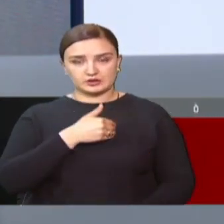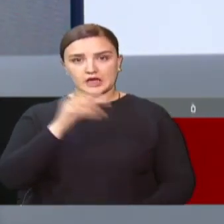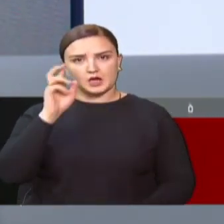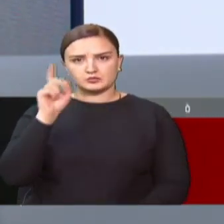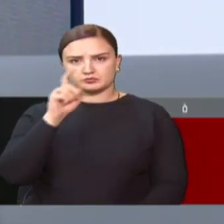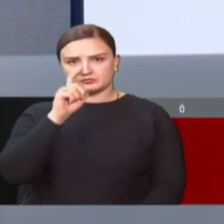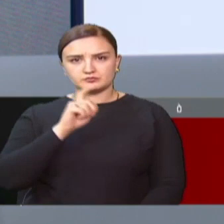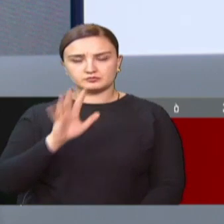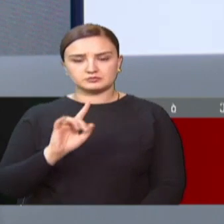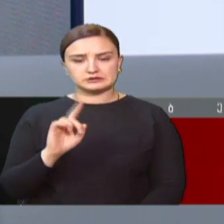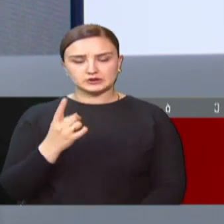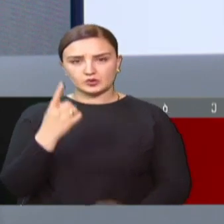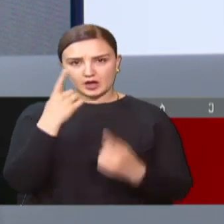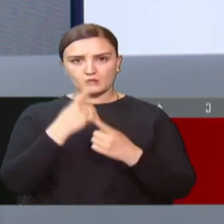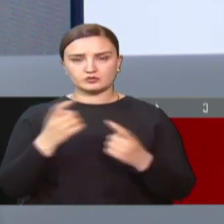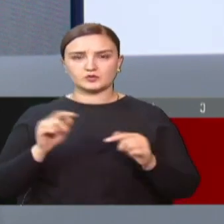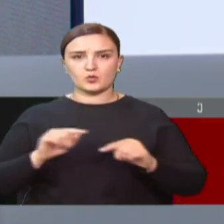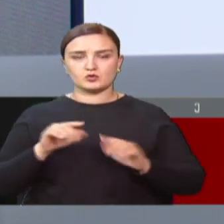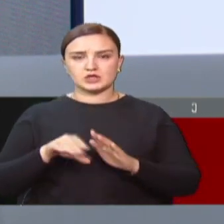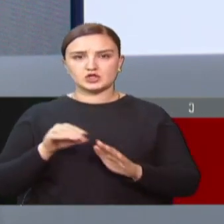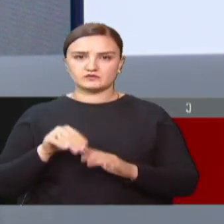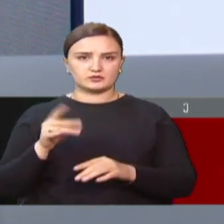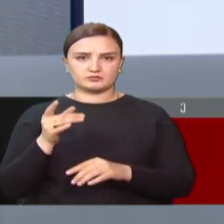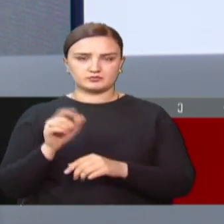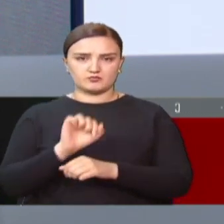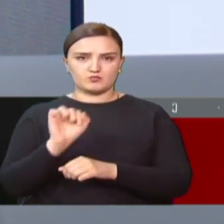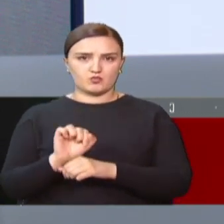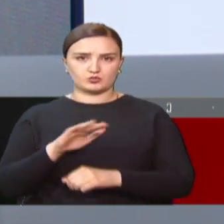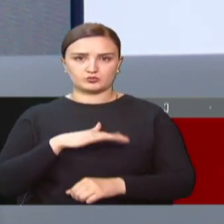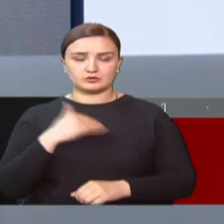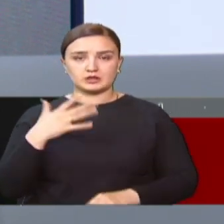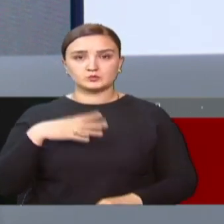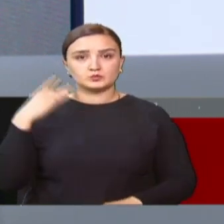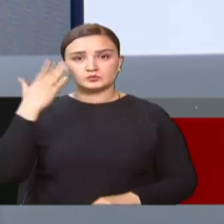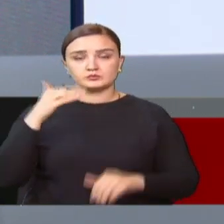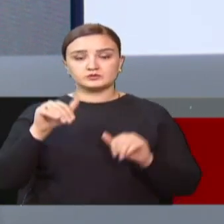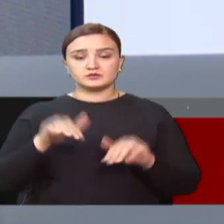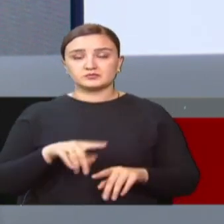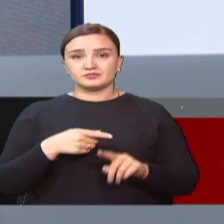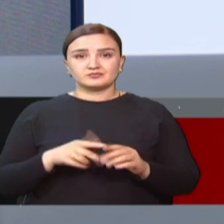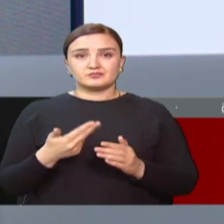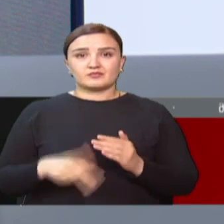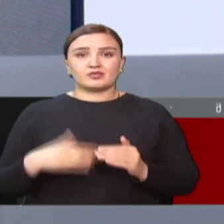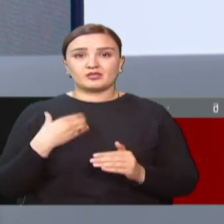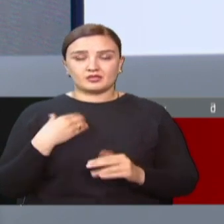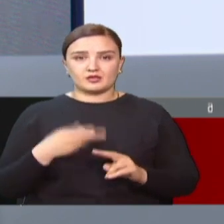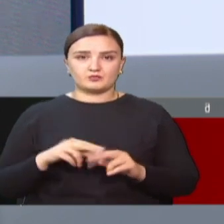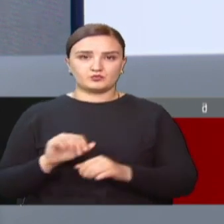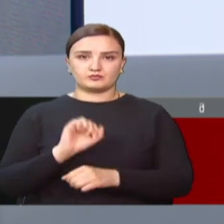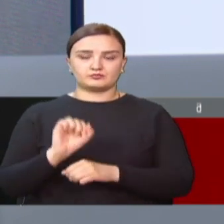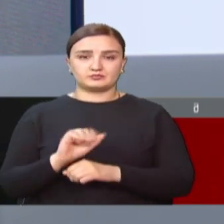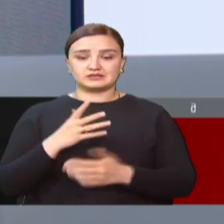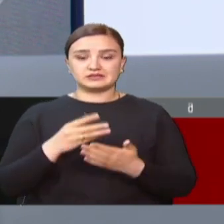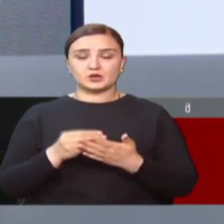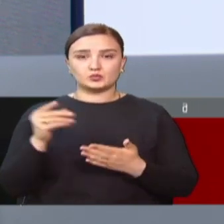gaurkvevalia, ratom gamouchada opozitsia archevnebs boikoti. Kartuli otsneba gadaqvetelebas martsxis შეშეთხსნის და საკუთარ პოზიციას იმ